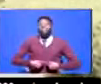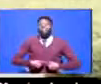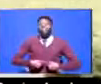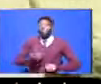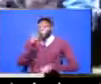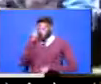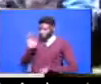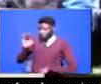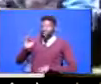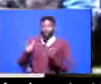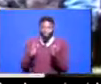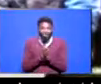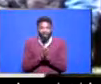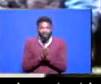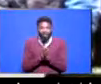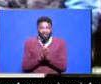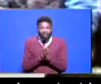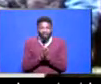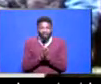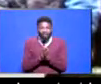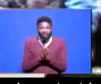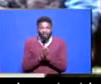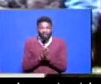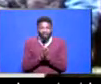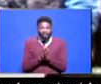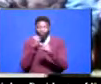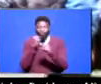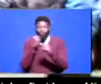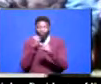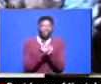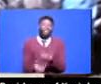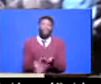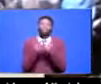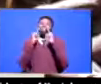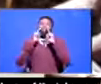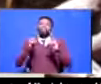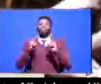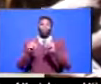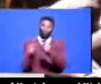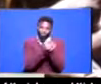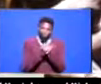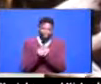achieve an all-inclusive approach to lunchtime news.